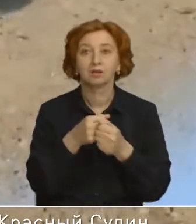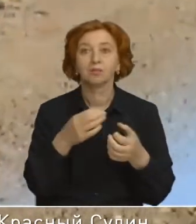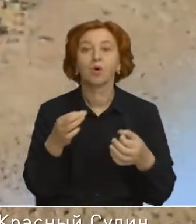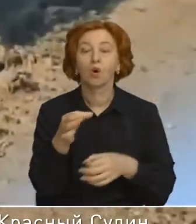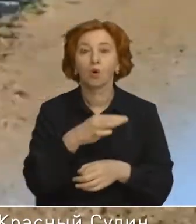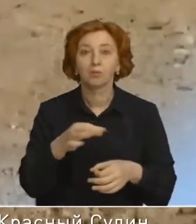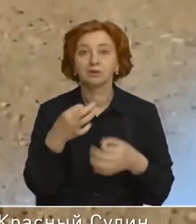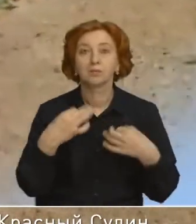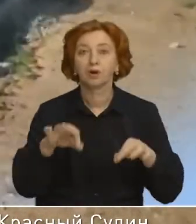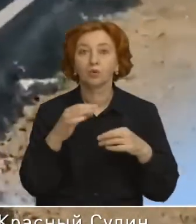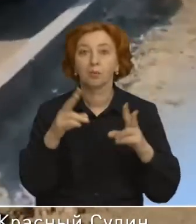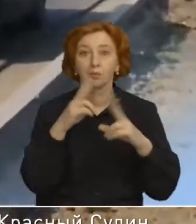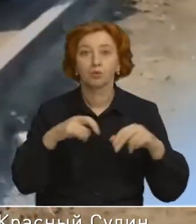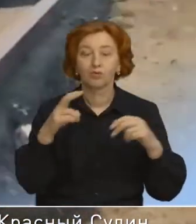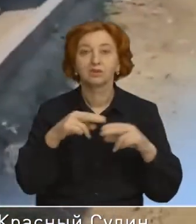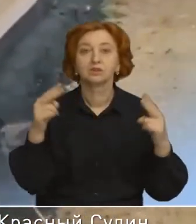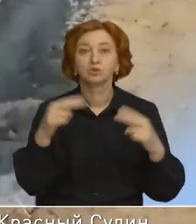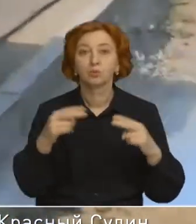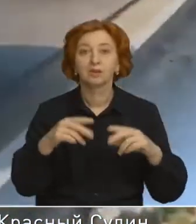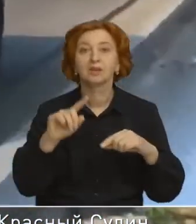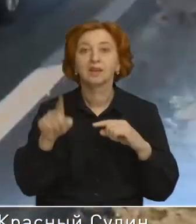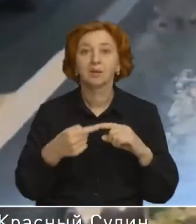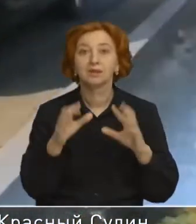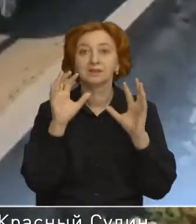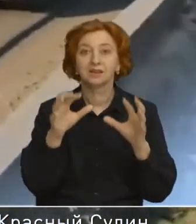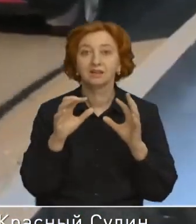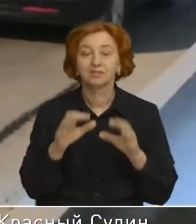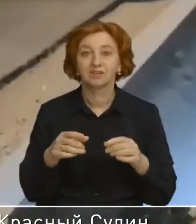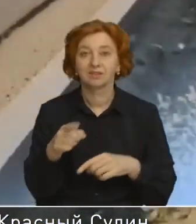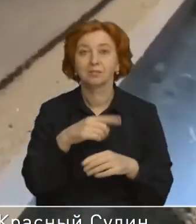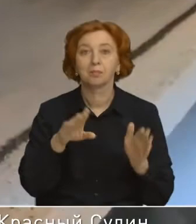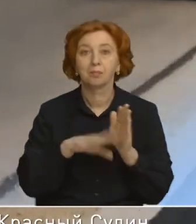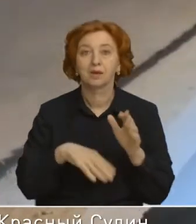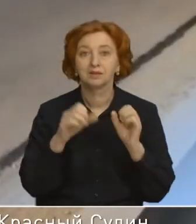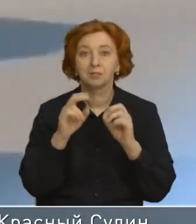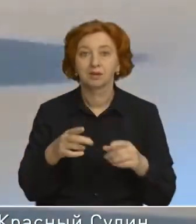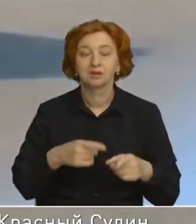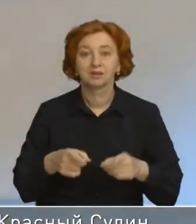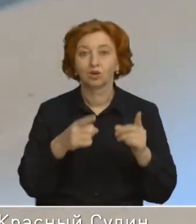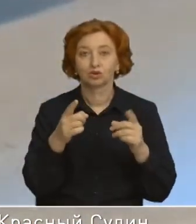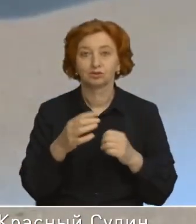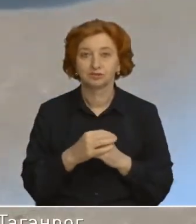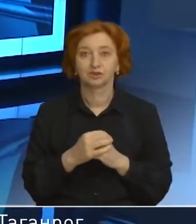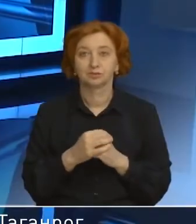организовала проверку соблюдения требований законодательства в сфере безопасности дорожного движения